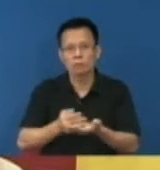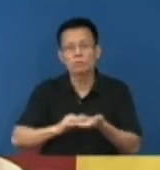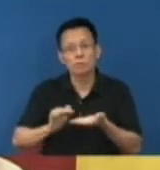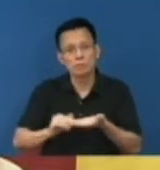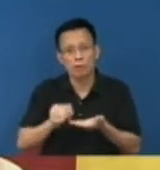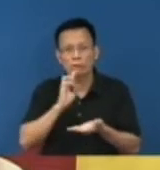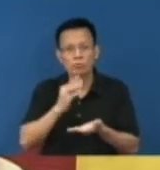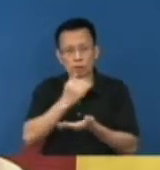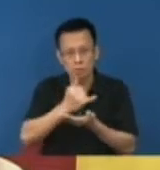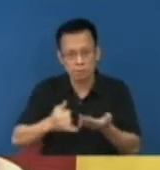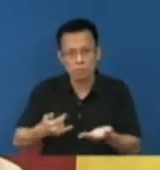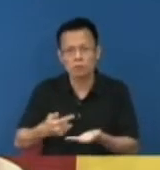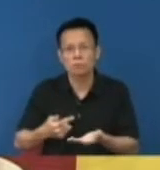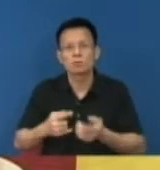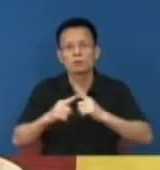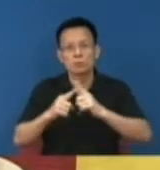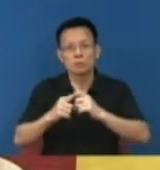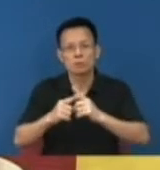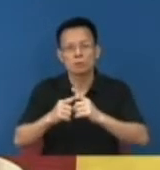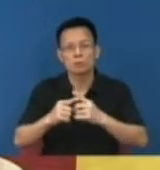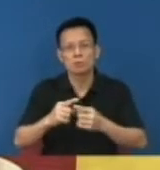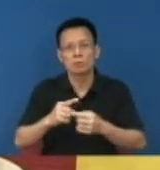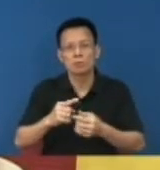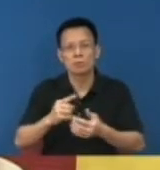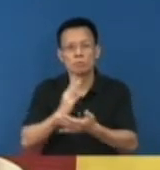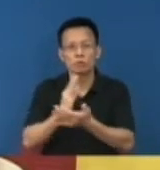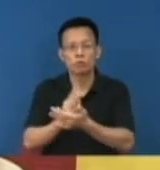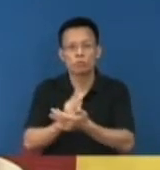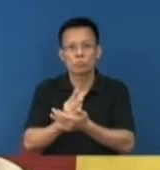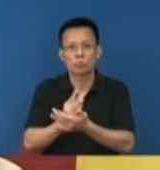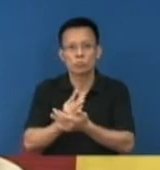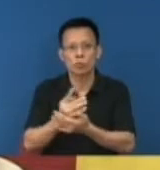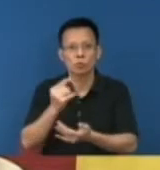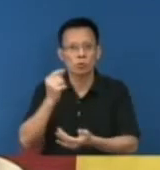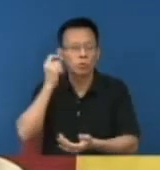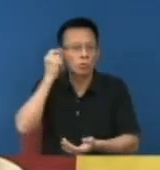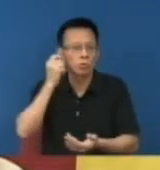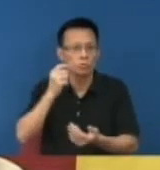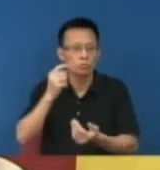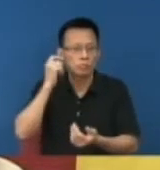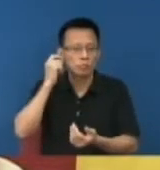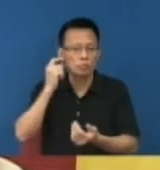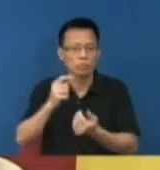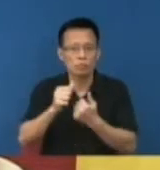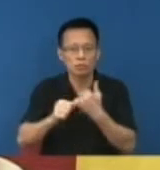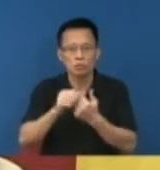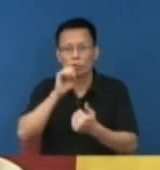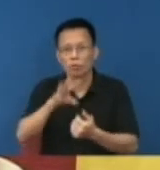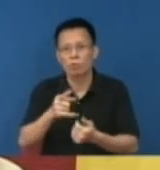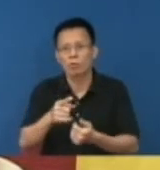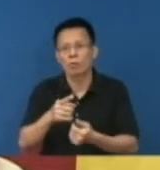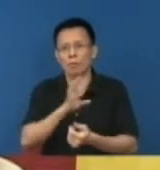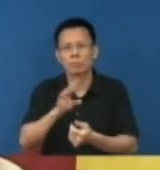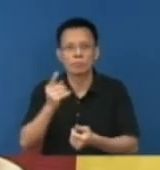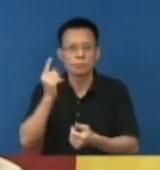辭職嘅人唔係好似阿鼠王芬個心目中以小人之心度君之腹，話其實佢係想選翻入去。